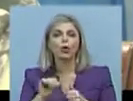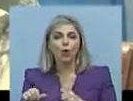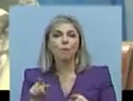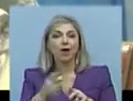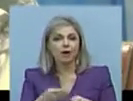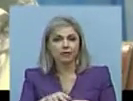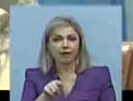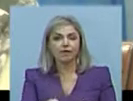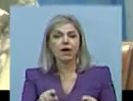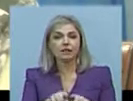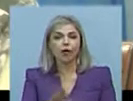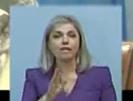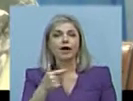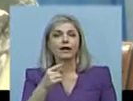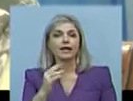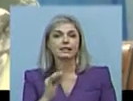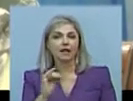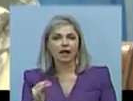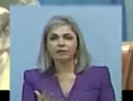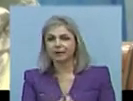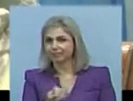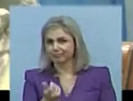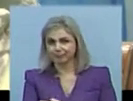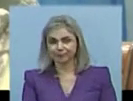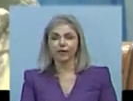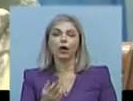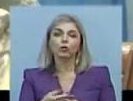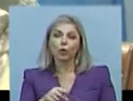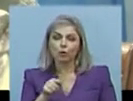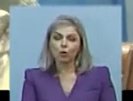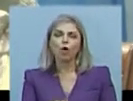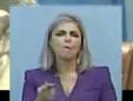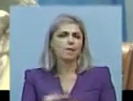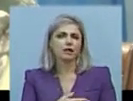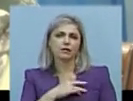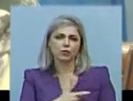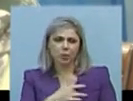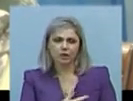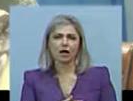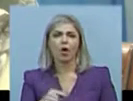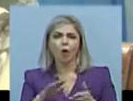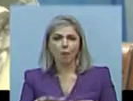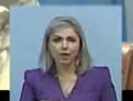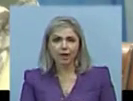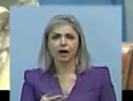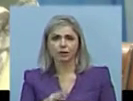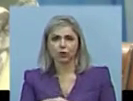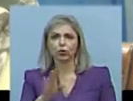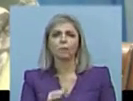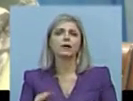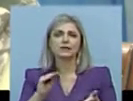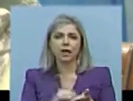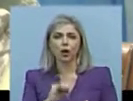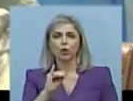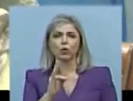віку навіть в самій Греції відомі в незначній кількості. Тому це безсумнівно об'єкт, який будемо ставити на ЮНЕСКО,